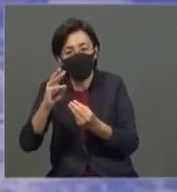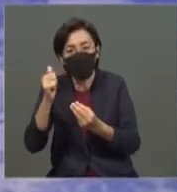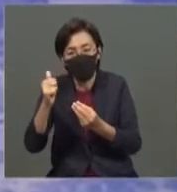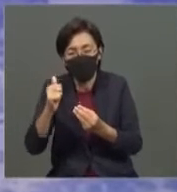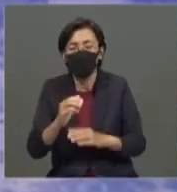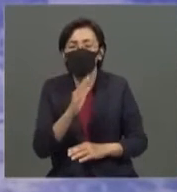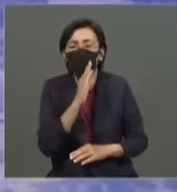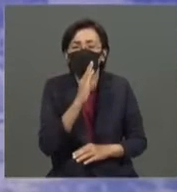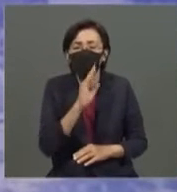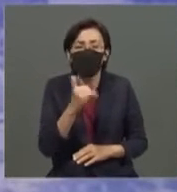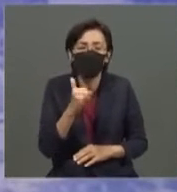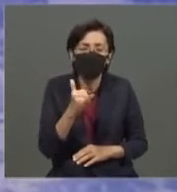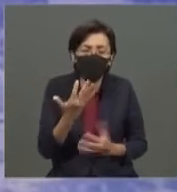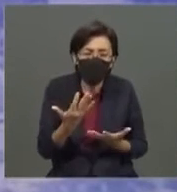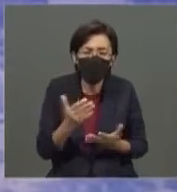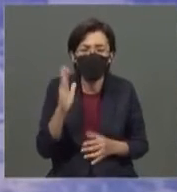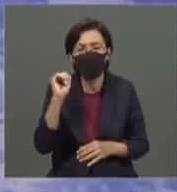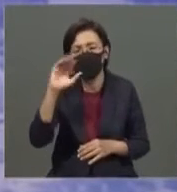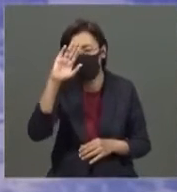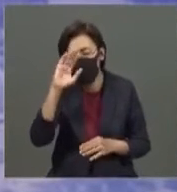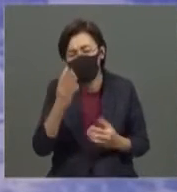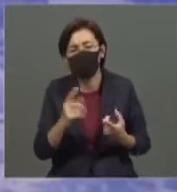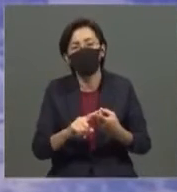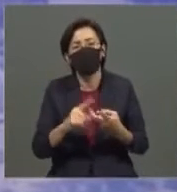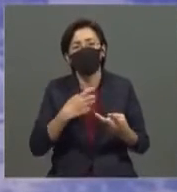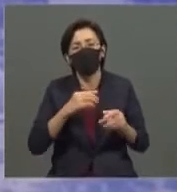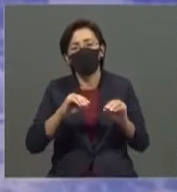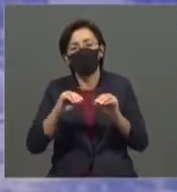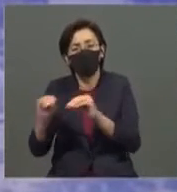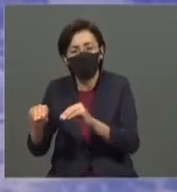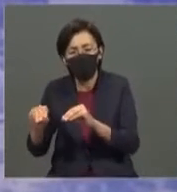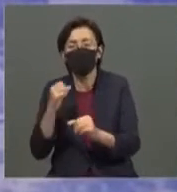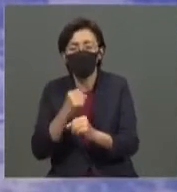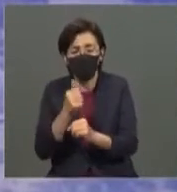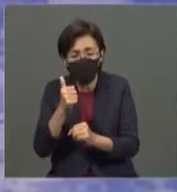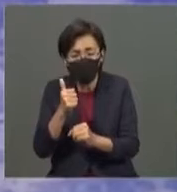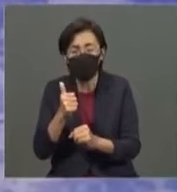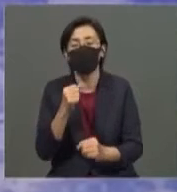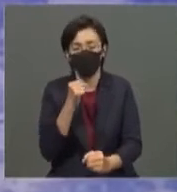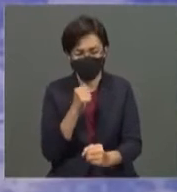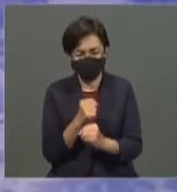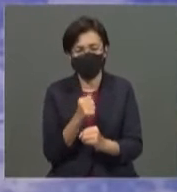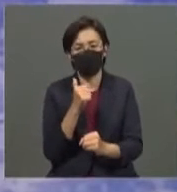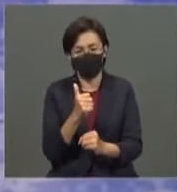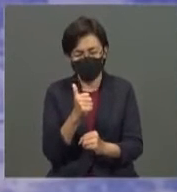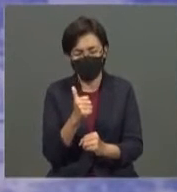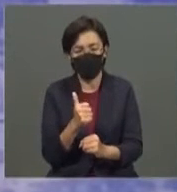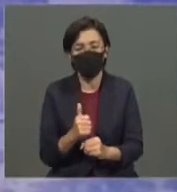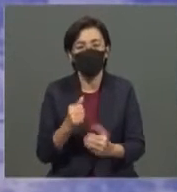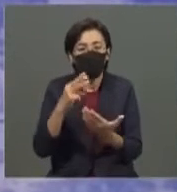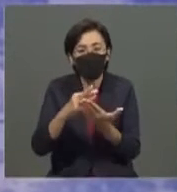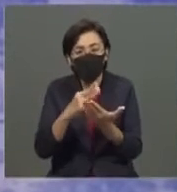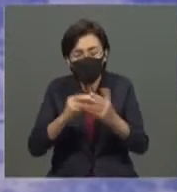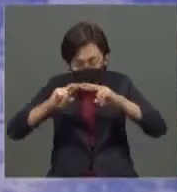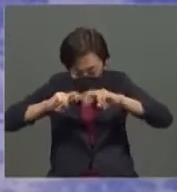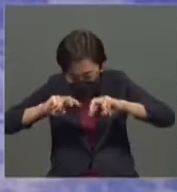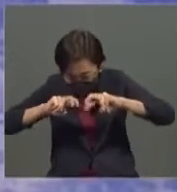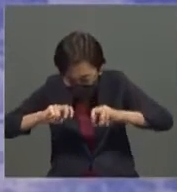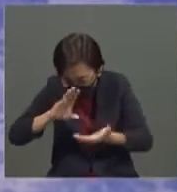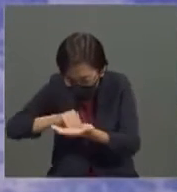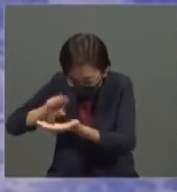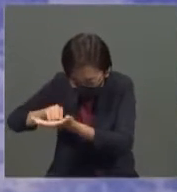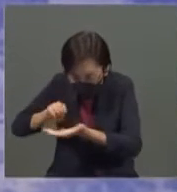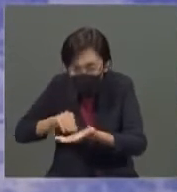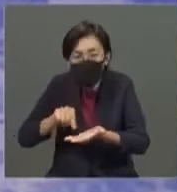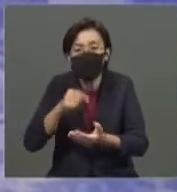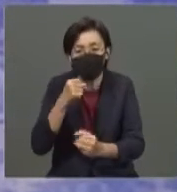มาฉีดอาจจะมีข้อเจ็บไข้ได้ป่วยจะขอเลื่อนออกไปเนี่ยได้ไหมนะครับซึ่งตรงนี้ทางเชิงวิชาการเขาหาชุดข้อมูลต่างๆเห